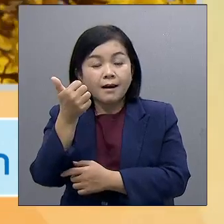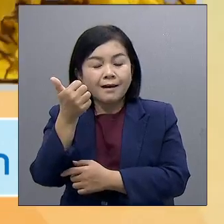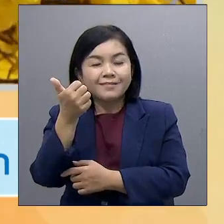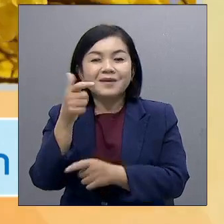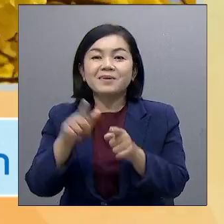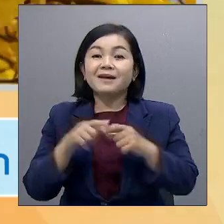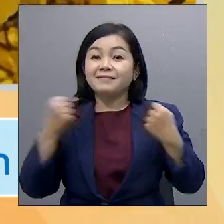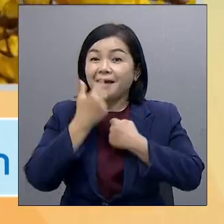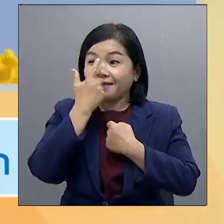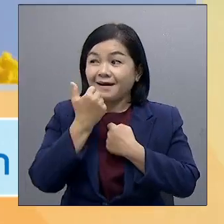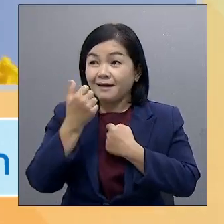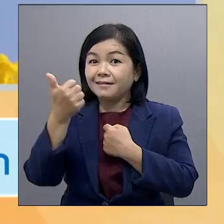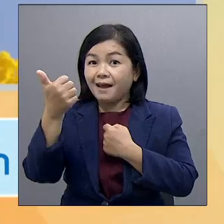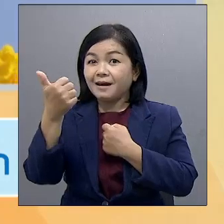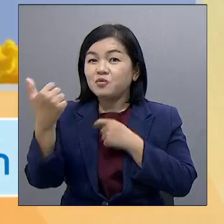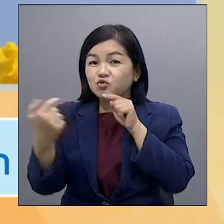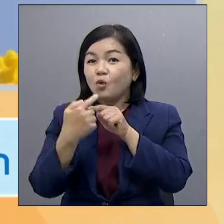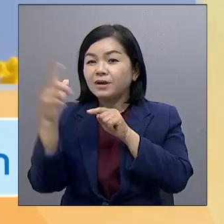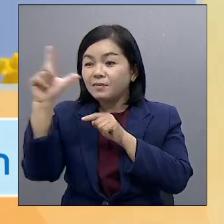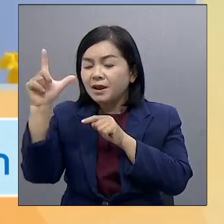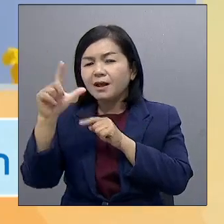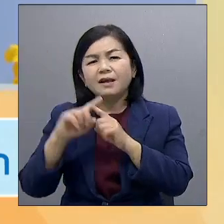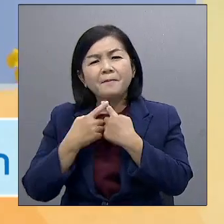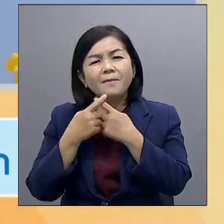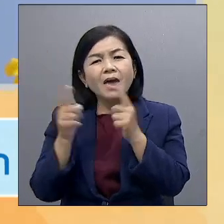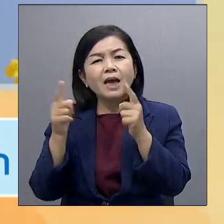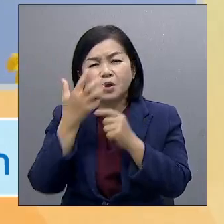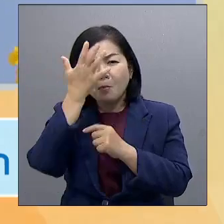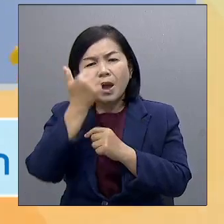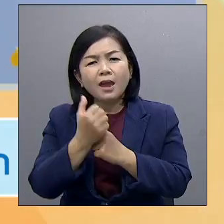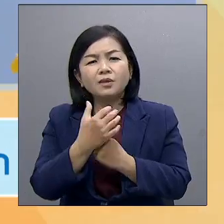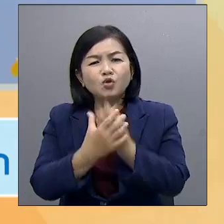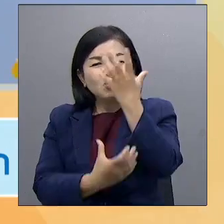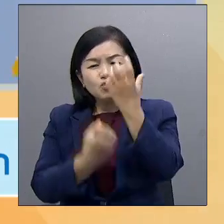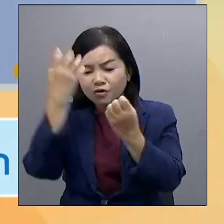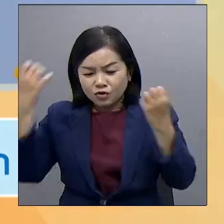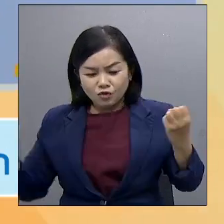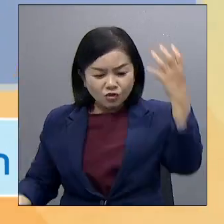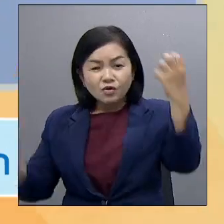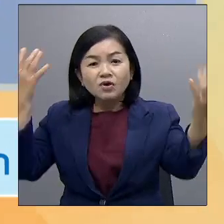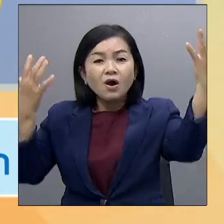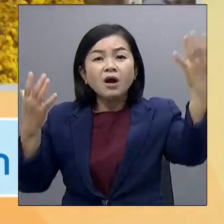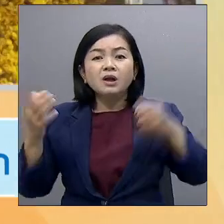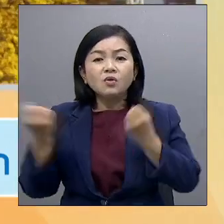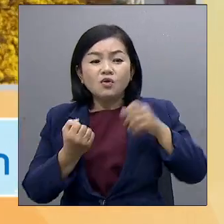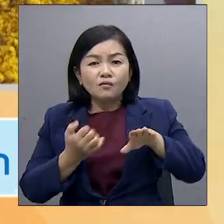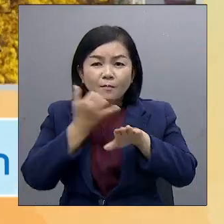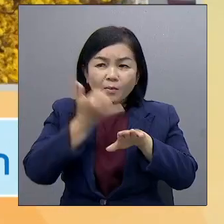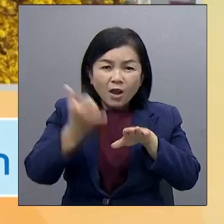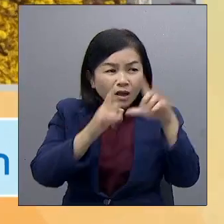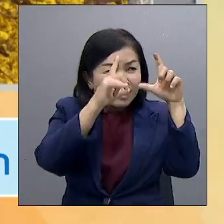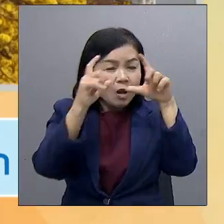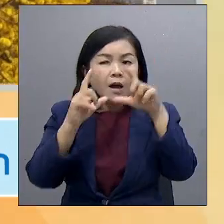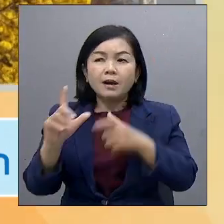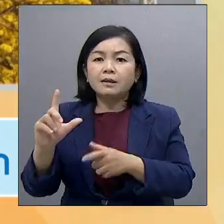แดงอ่าก็ได้หมดนะคะแต่แปลกใจอย่างนึงทำไมชอบปลูกริมถนนนะบางทีเวลาจอดรถจะไปถ่ายรูปบางทีมันอาจจะอันตรายสักนิดนึงเนาะ